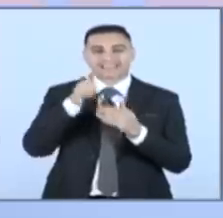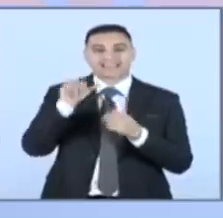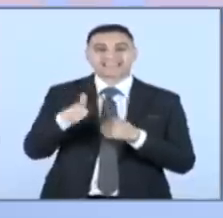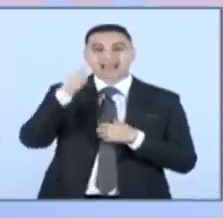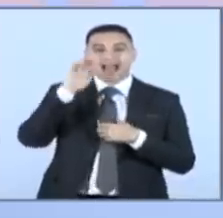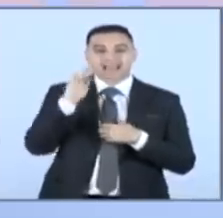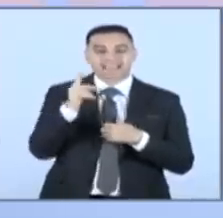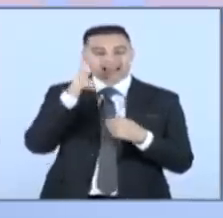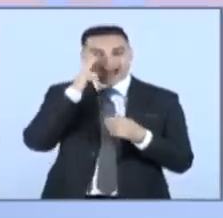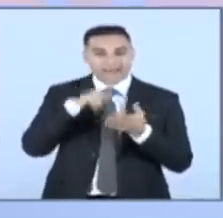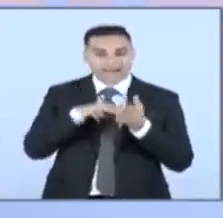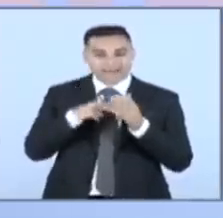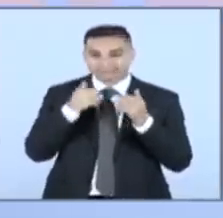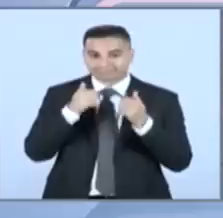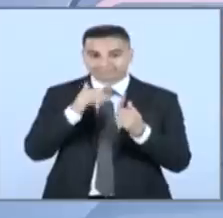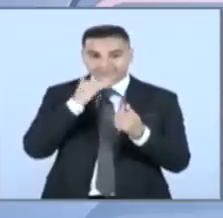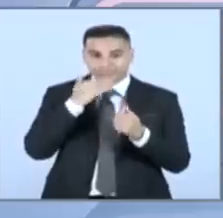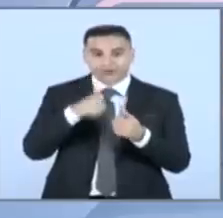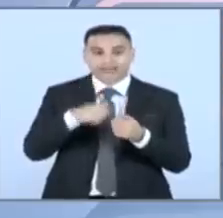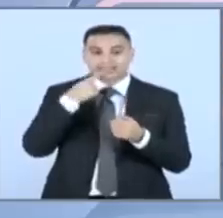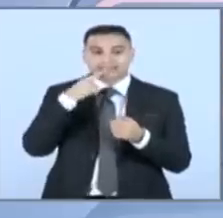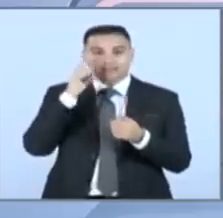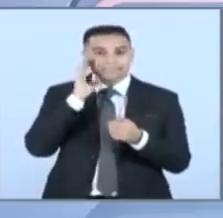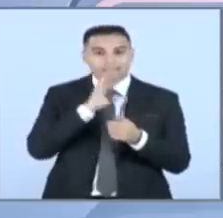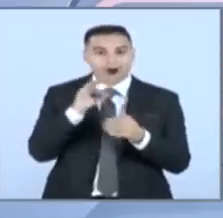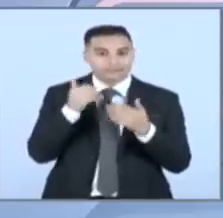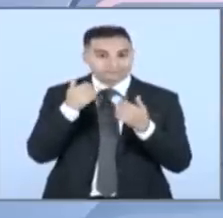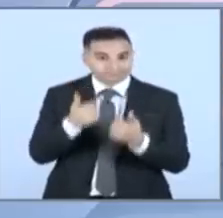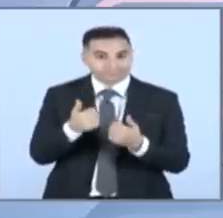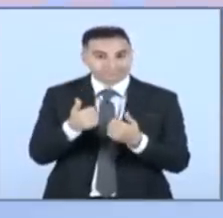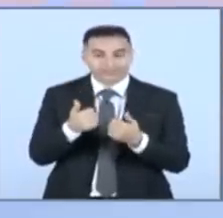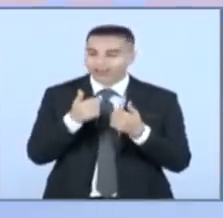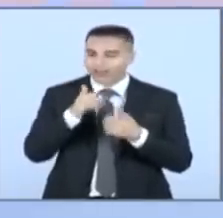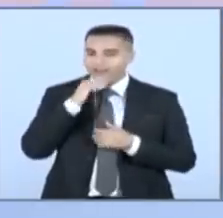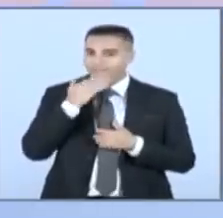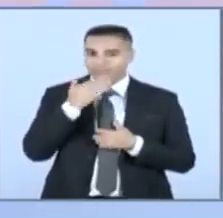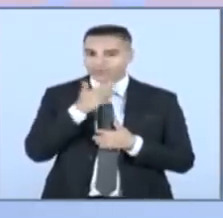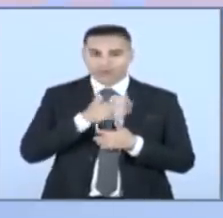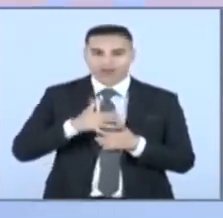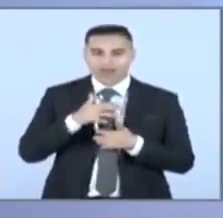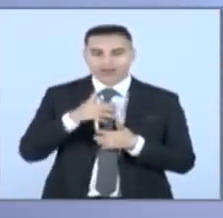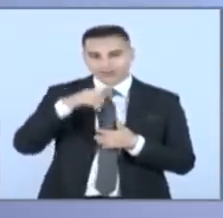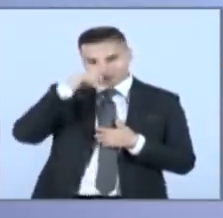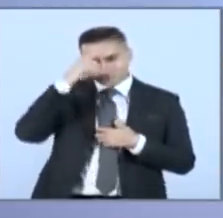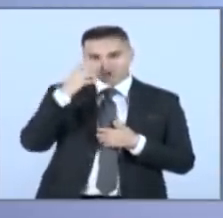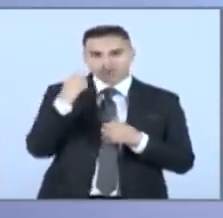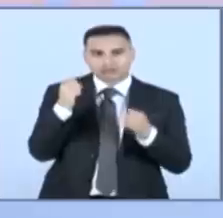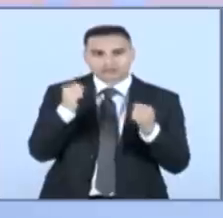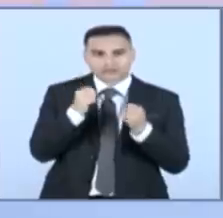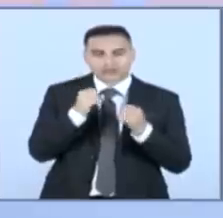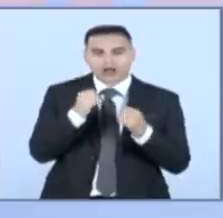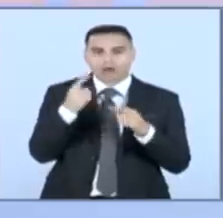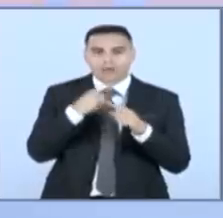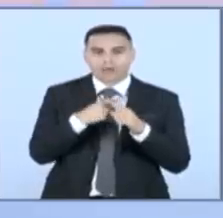الحمد لله تمام. عامل إيه؟ أهو تمام والله الحمد لله. أخبار اسكندرية إيه؟ كويسة. حلوة في الشتاء. وفي الصيف.